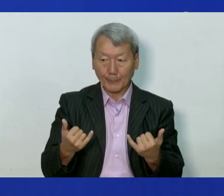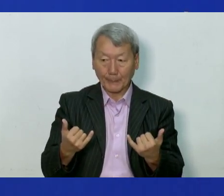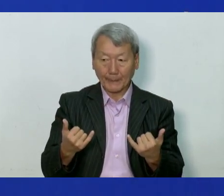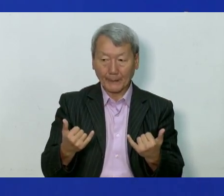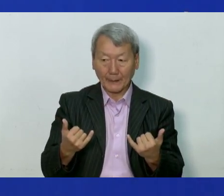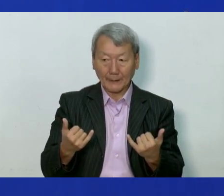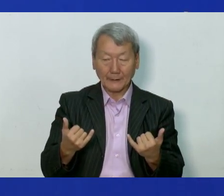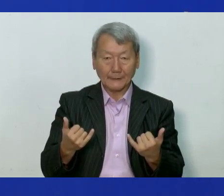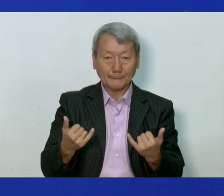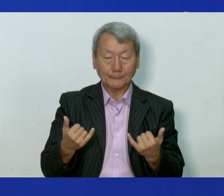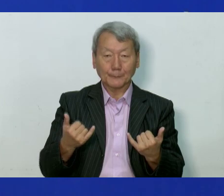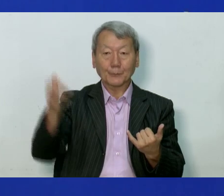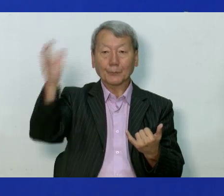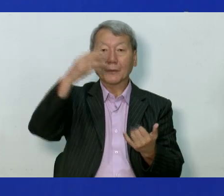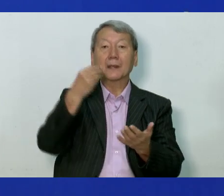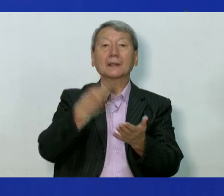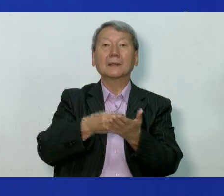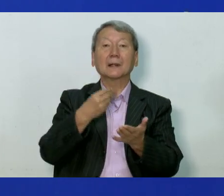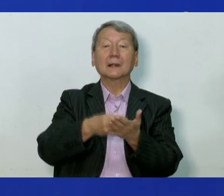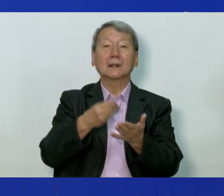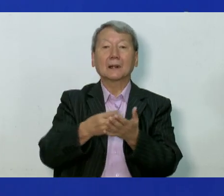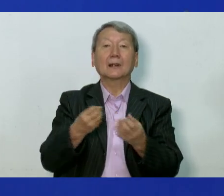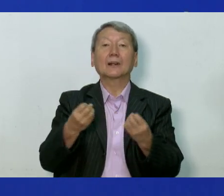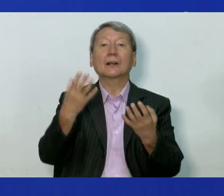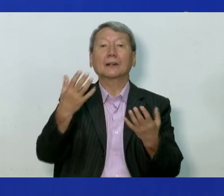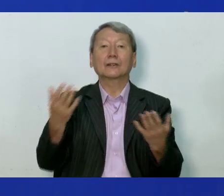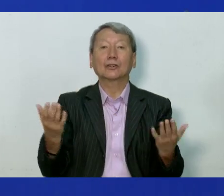бул акча каражаттар кандай